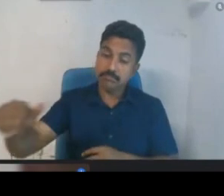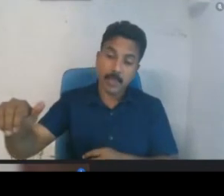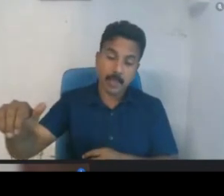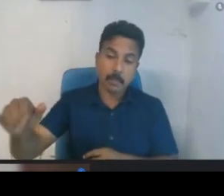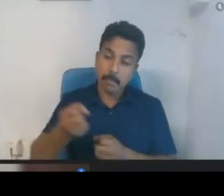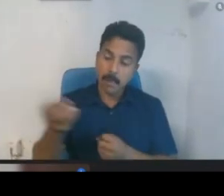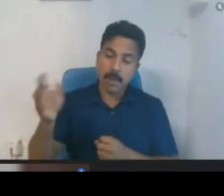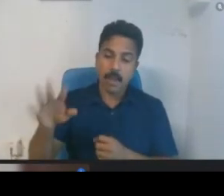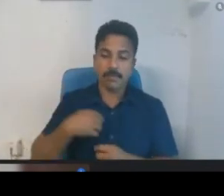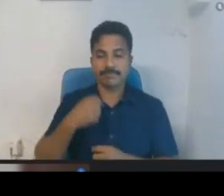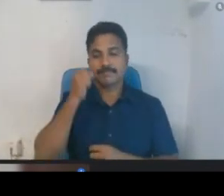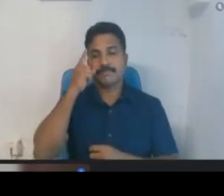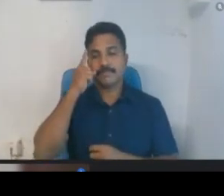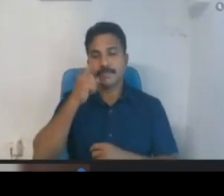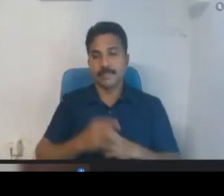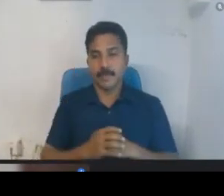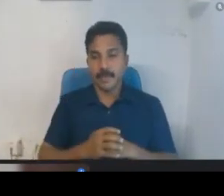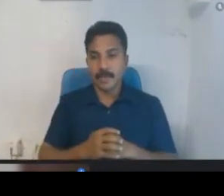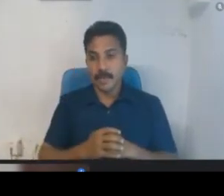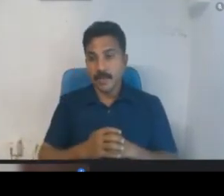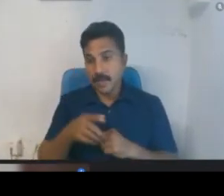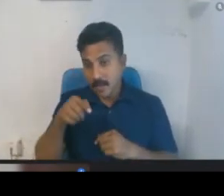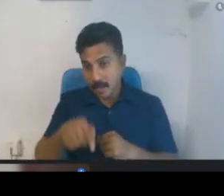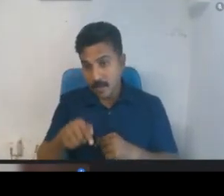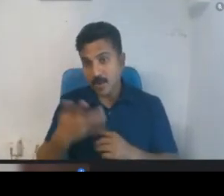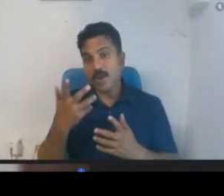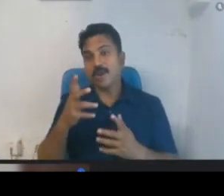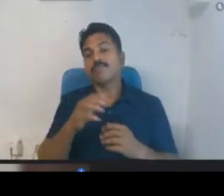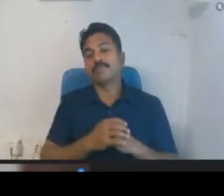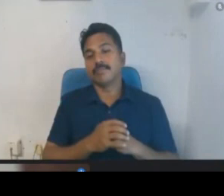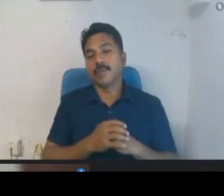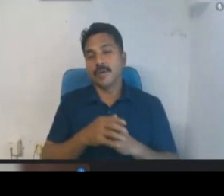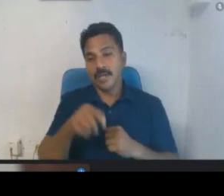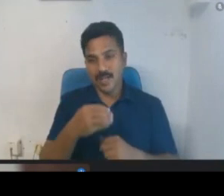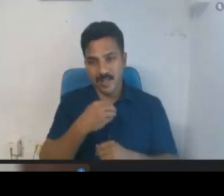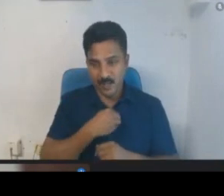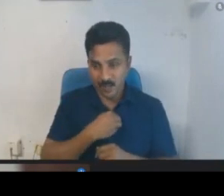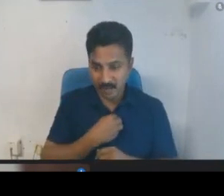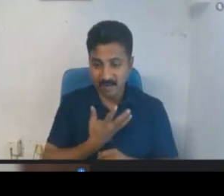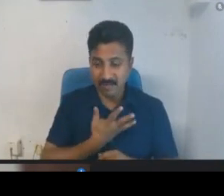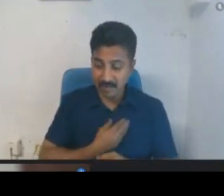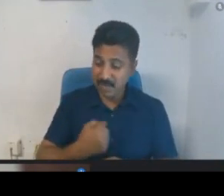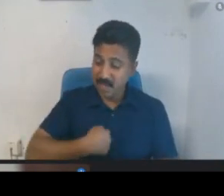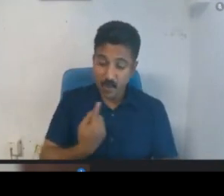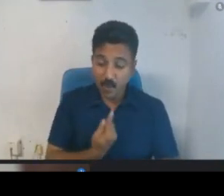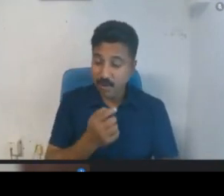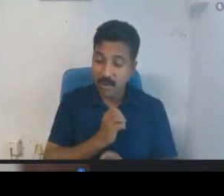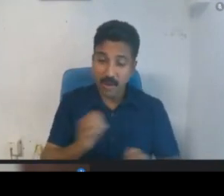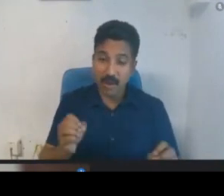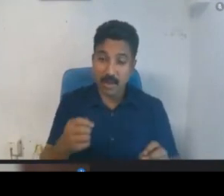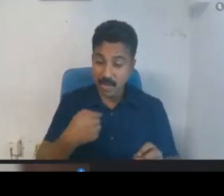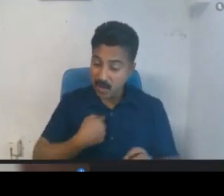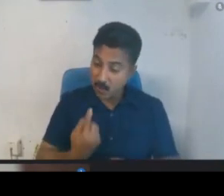അവസ്ഥയിലൂടെയാണ് കടന്നു പോകുന്നത് എന്ന് നിങ്ങൾക്ക് മനസ്സിലാവും. അത് നിങ്ങൾക്കൊരു യൂണിവേഴ്സലൈസേഷൻ, അതായത് ഈ ദുഃഖം ഞാൻ മാത്രം അനുഭവിക്കുന്ന ഒരു